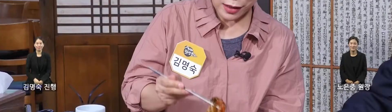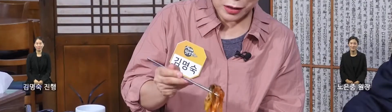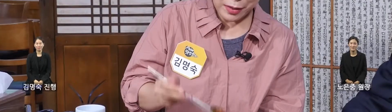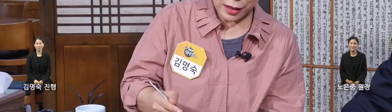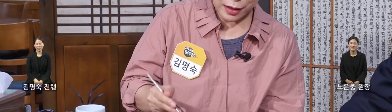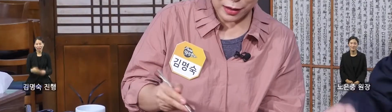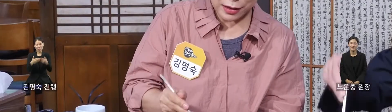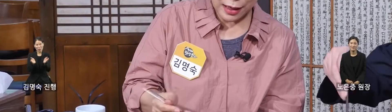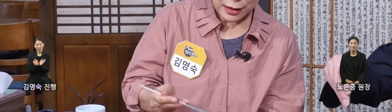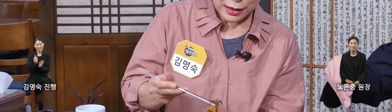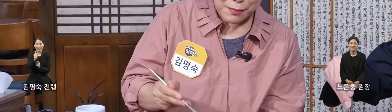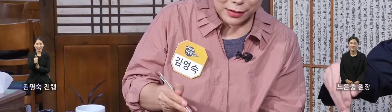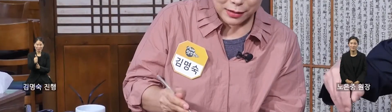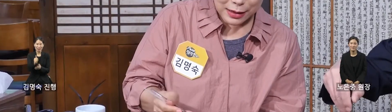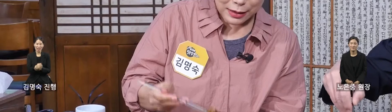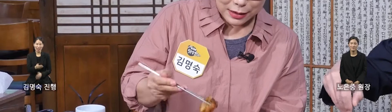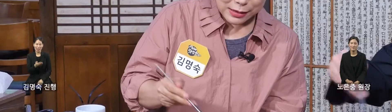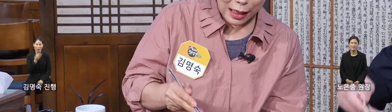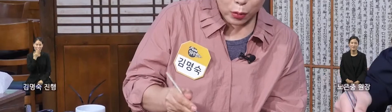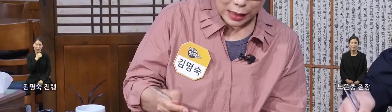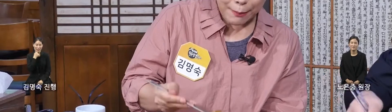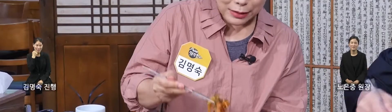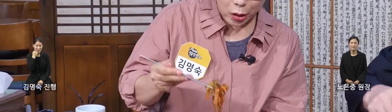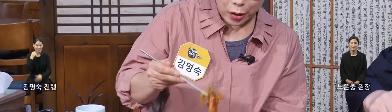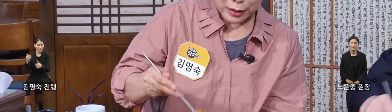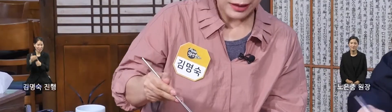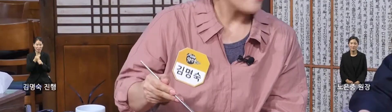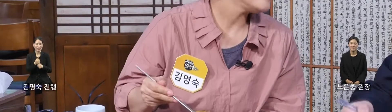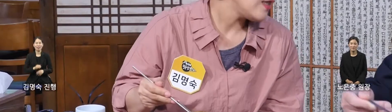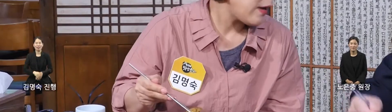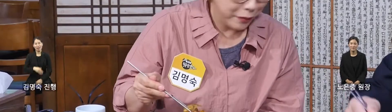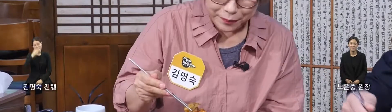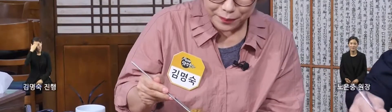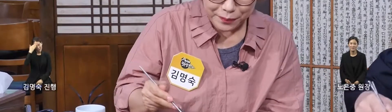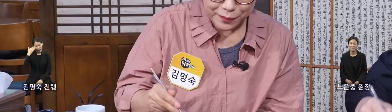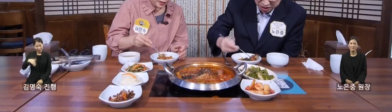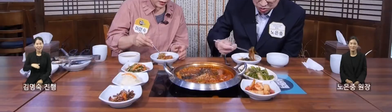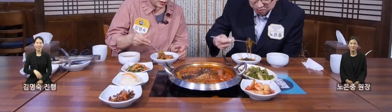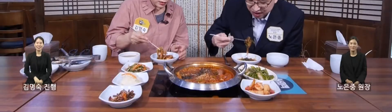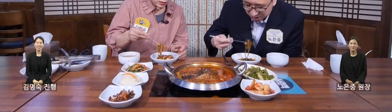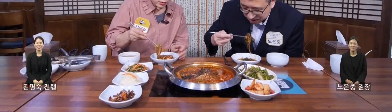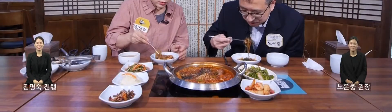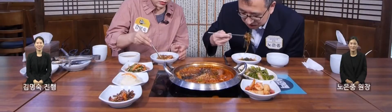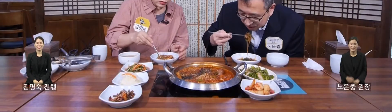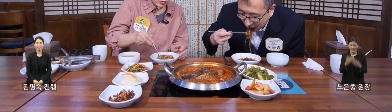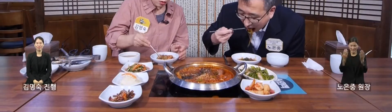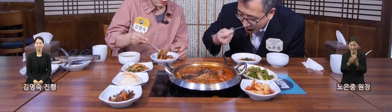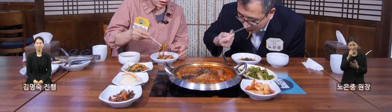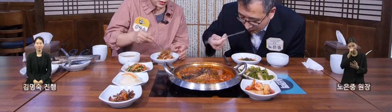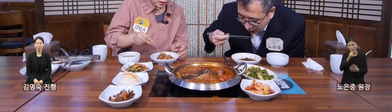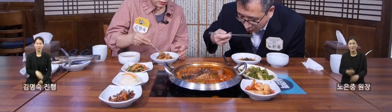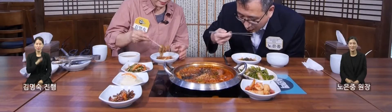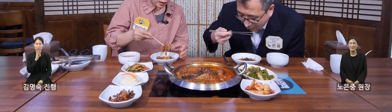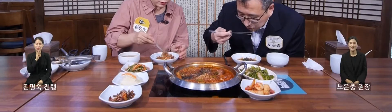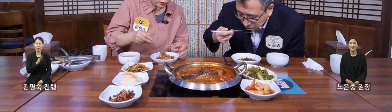일단은 원장님의 그러니까 입맛을 사로잡아서 다행이네요. 저는 다 좋아합니다. 그걸 말씀드렸지만